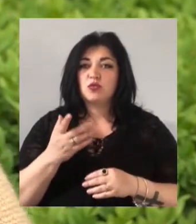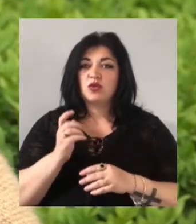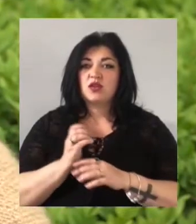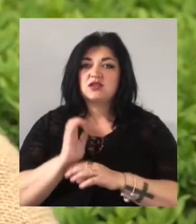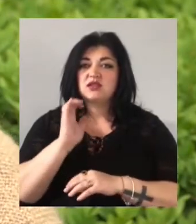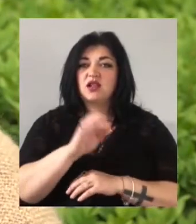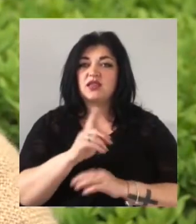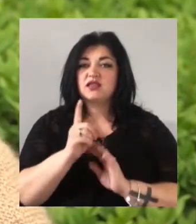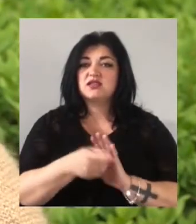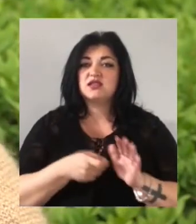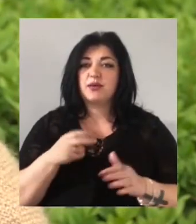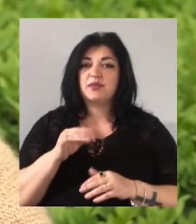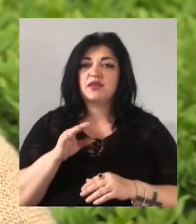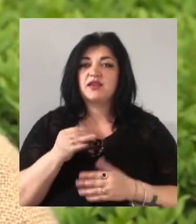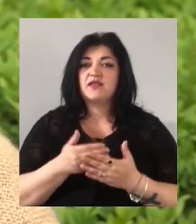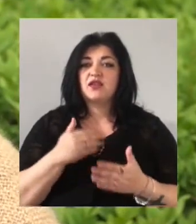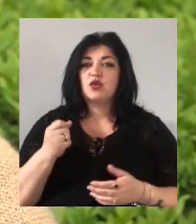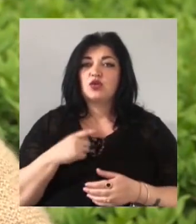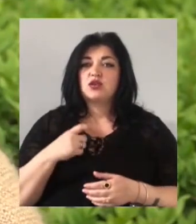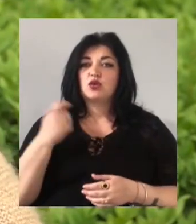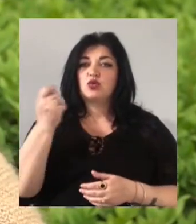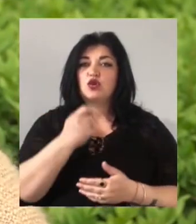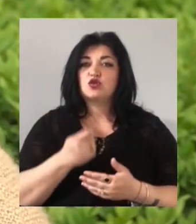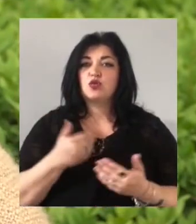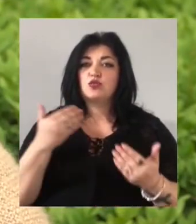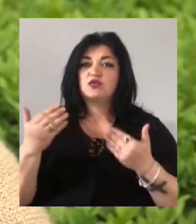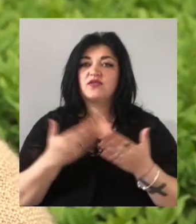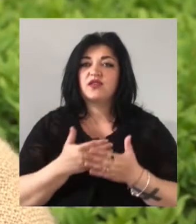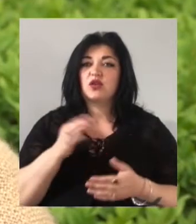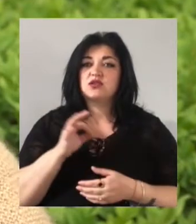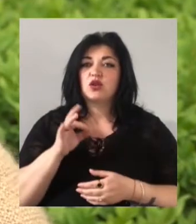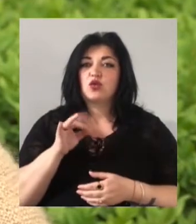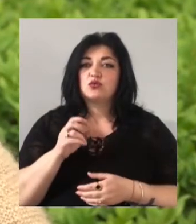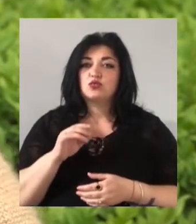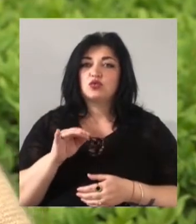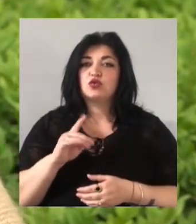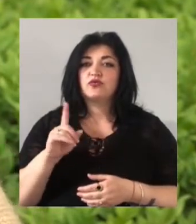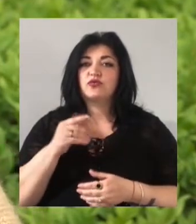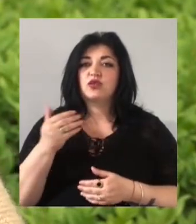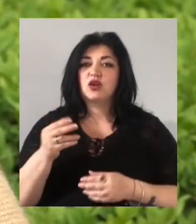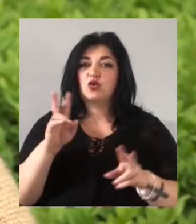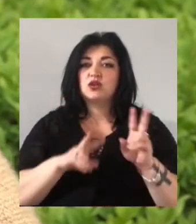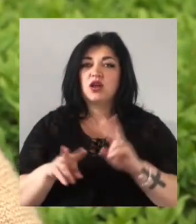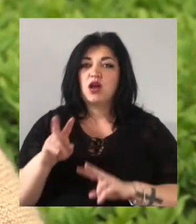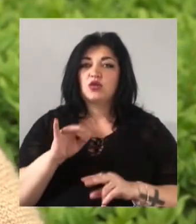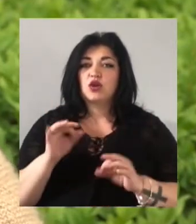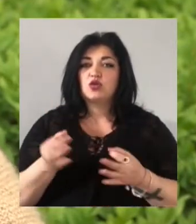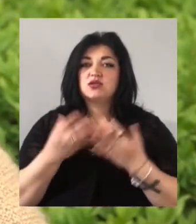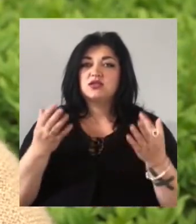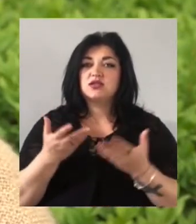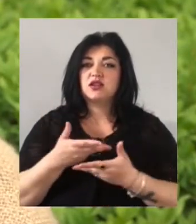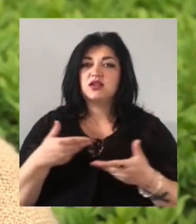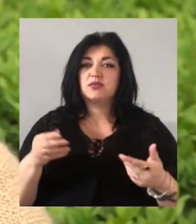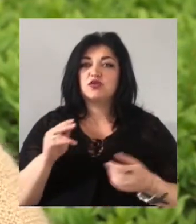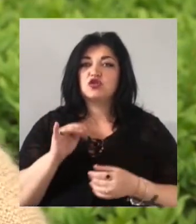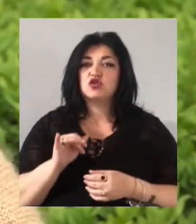запити від Одеського художнього музею, від Олександра Ройтбурду, щоб вони розглянули і роз'яснили нам, чи